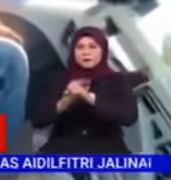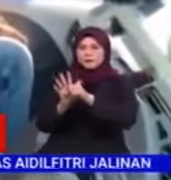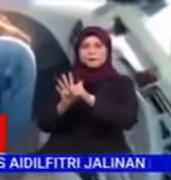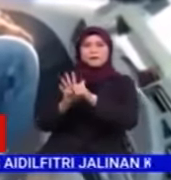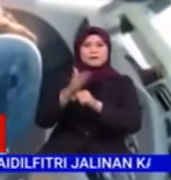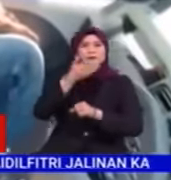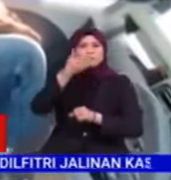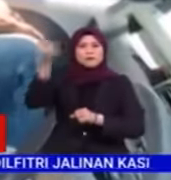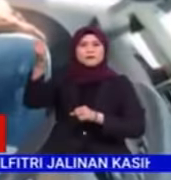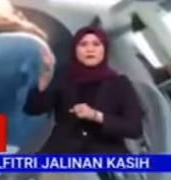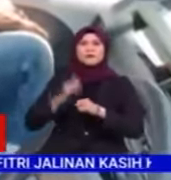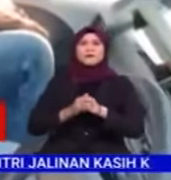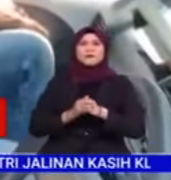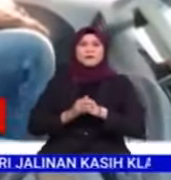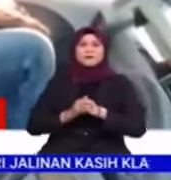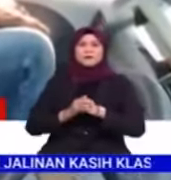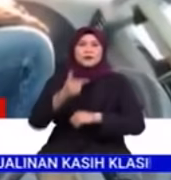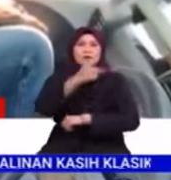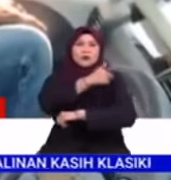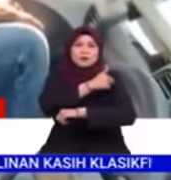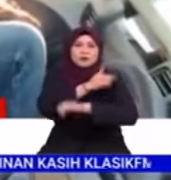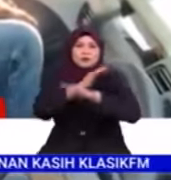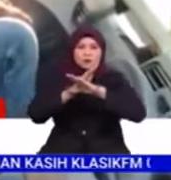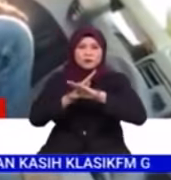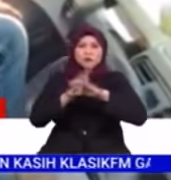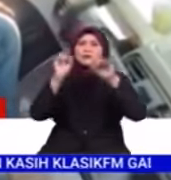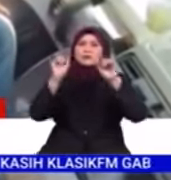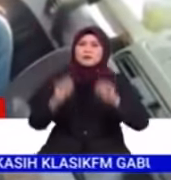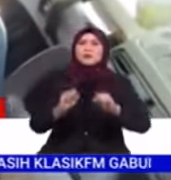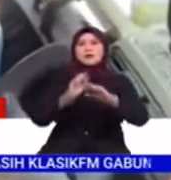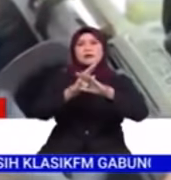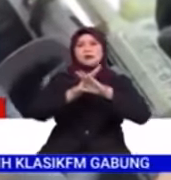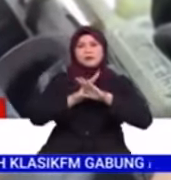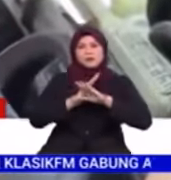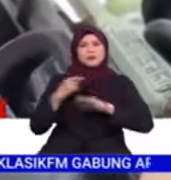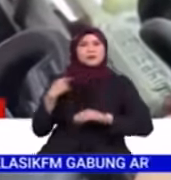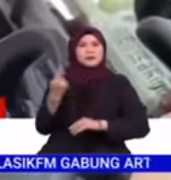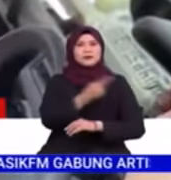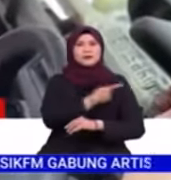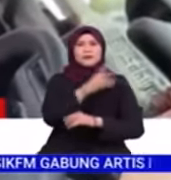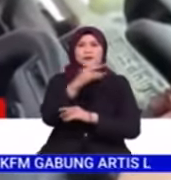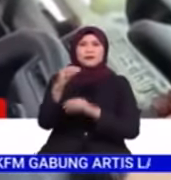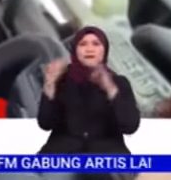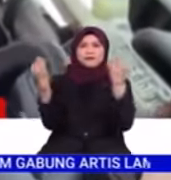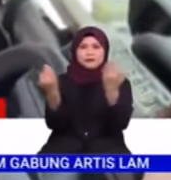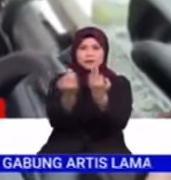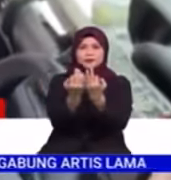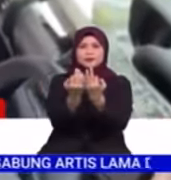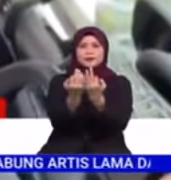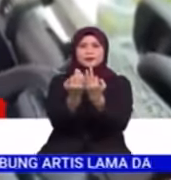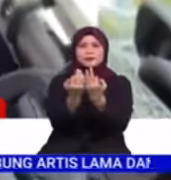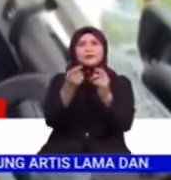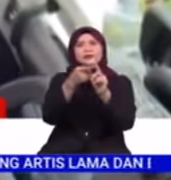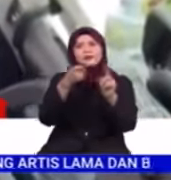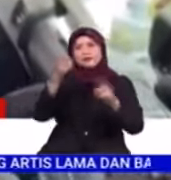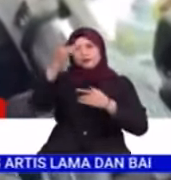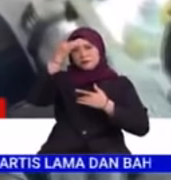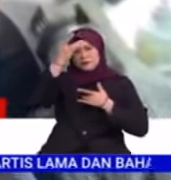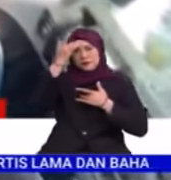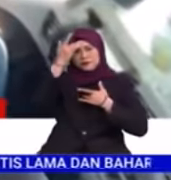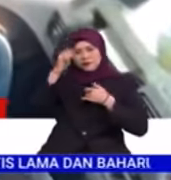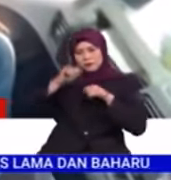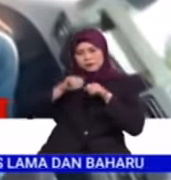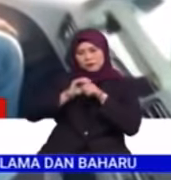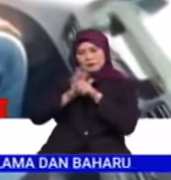the Brazilian Kobe 19 boleh melindungi kita dan keluarga kita daripada penyakit